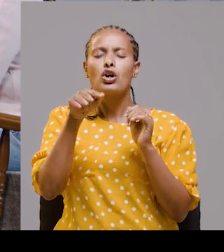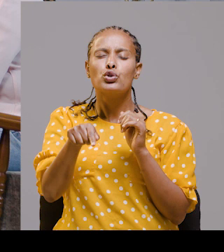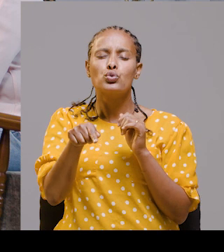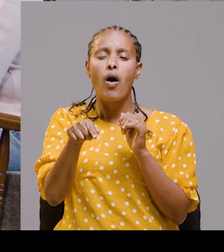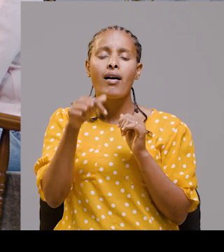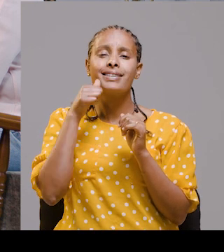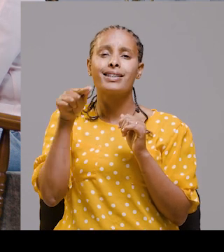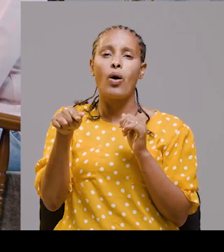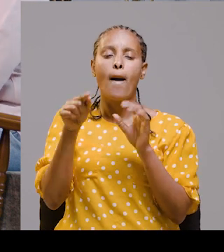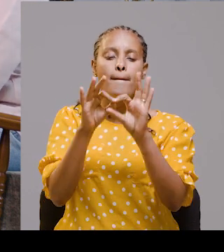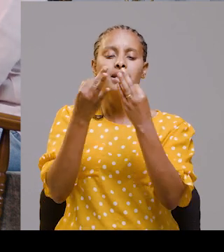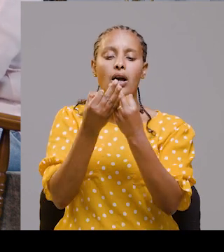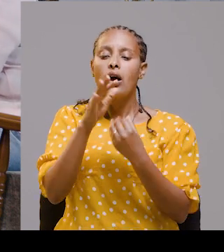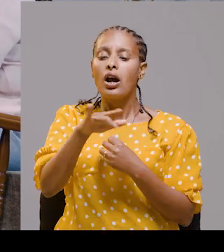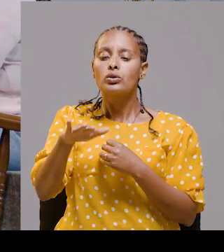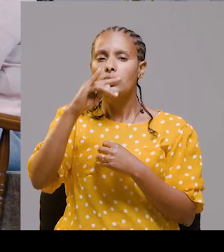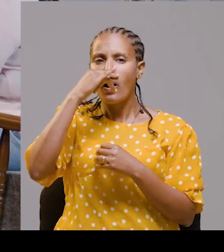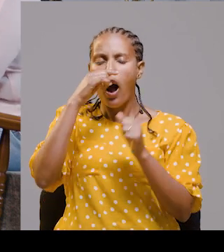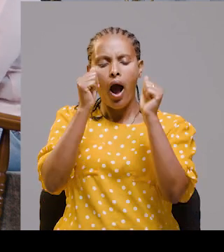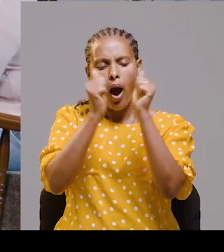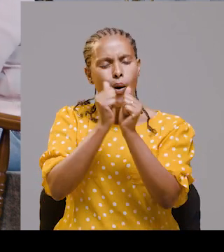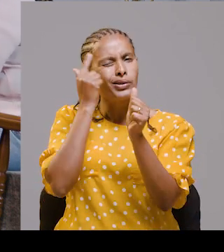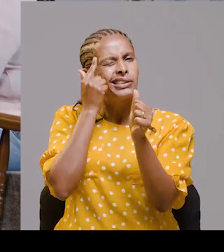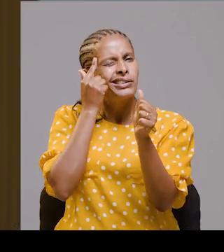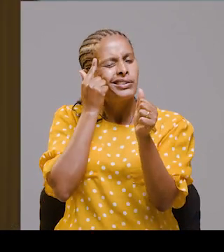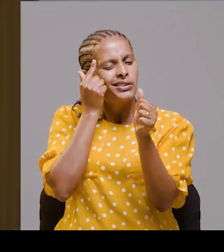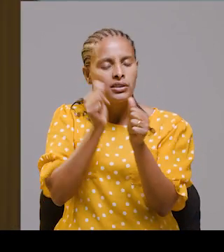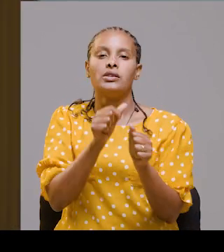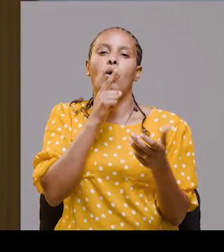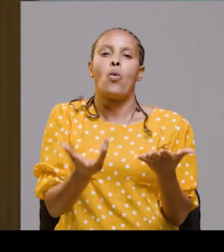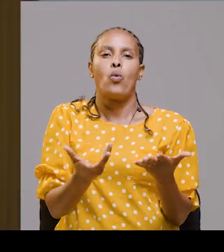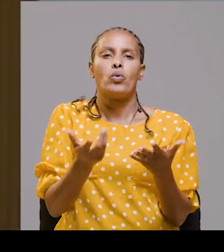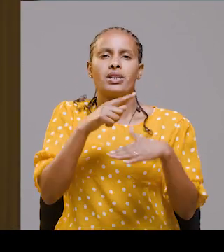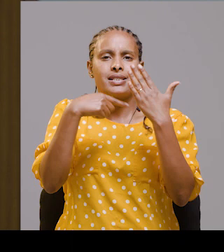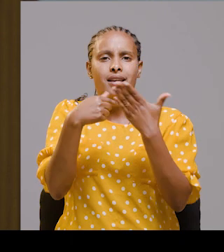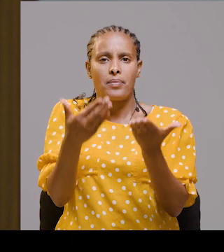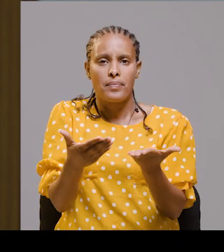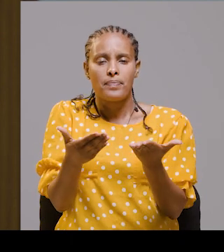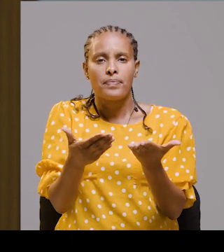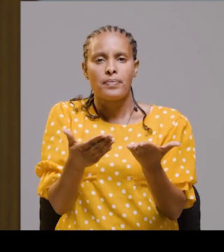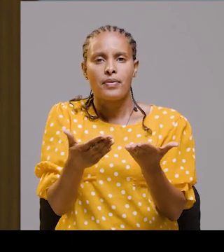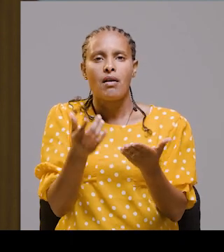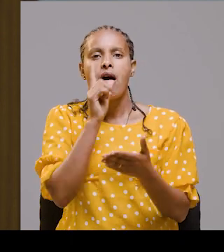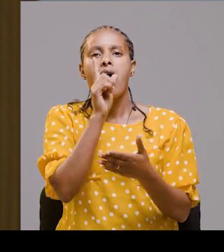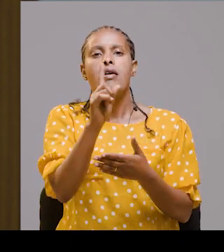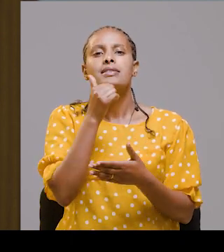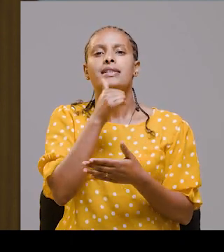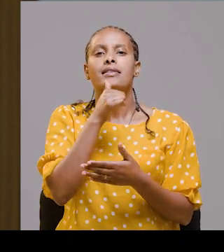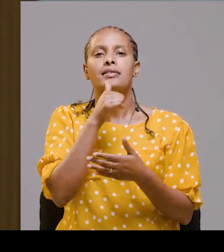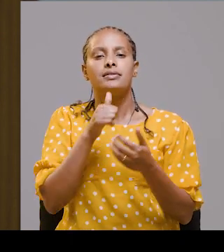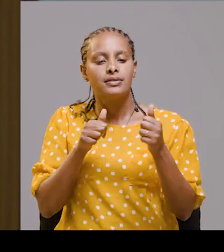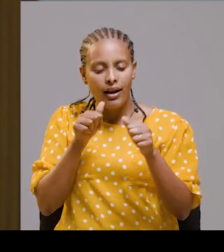ከሷ ቤተሰብ ከልጆቿ ጋር አብሮ የሚኖር ነገር ነው የሚሆነው። ስለዚህ አንዲት ሴት